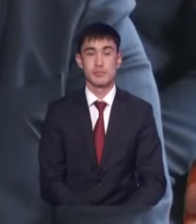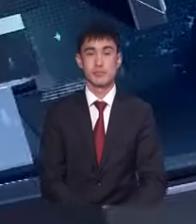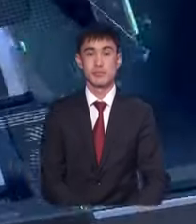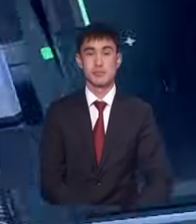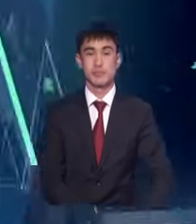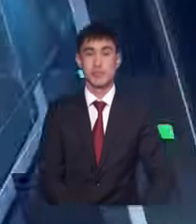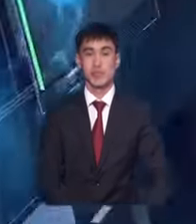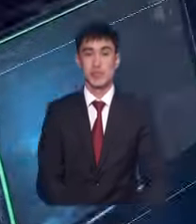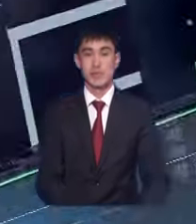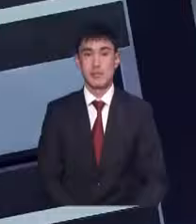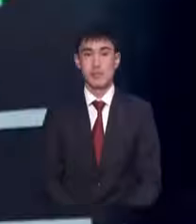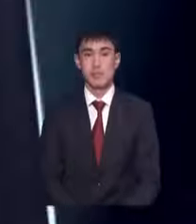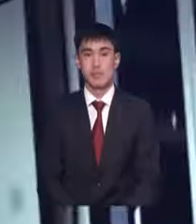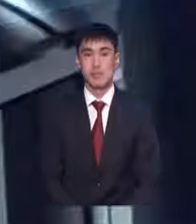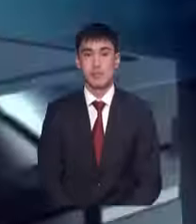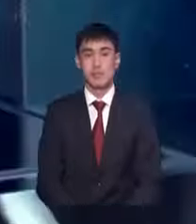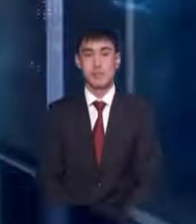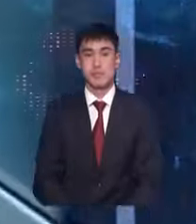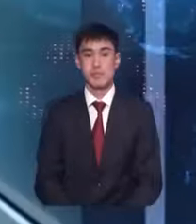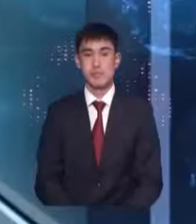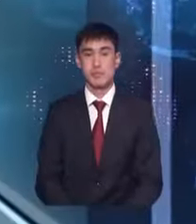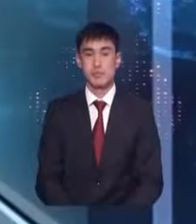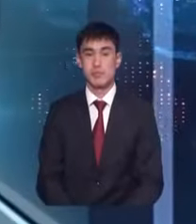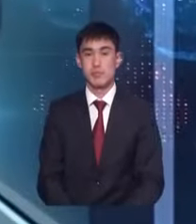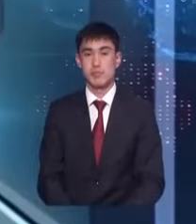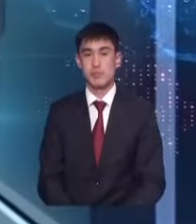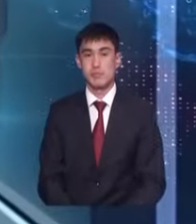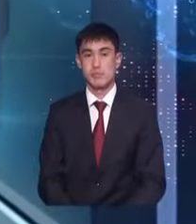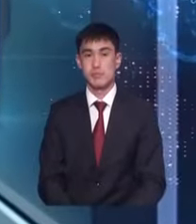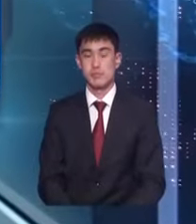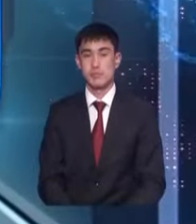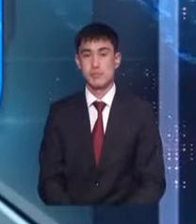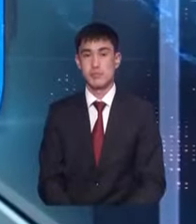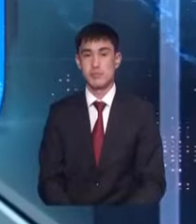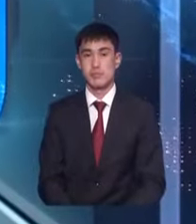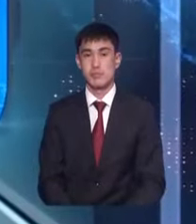Жайдарбек Нурбек, телерадиокомпания ЖТСУ, Алматинская область.